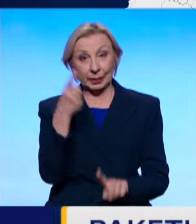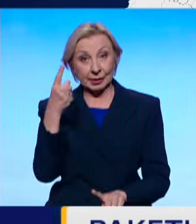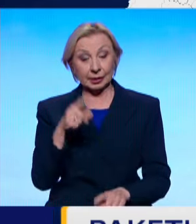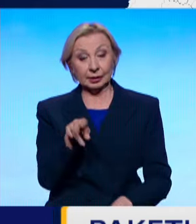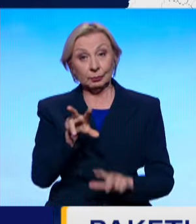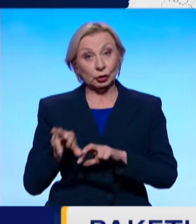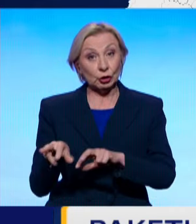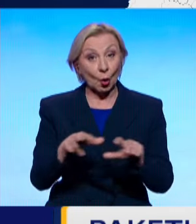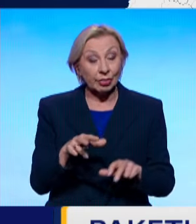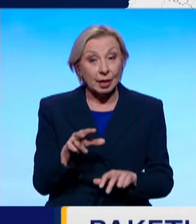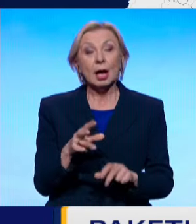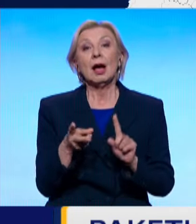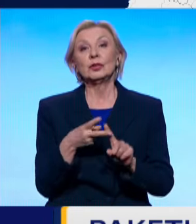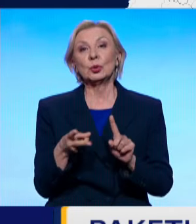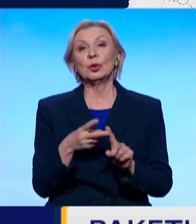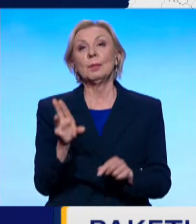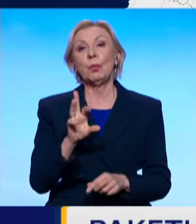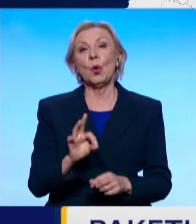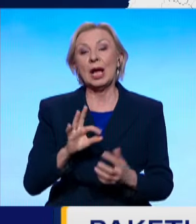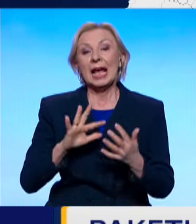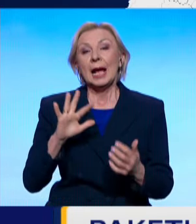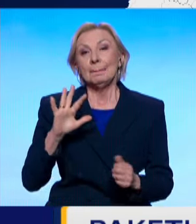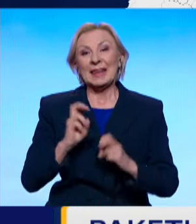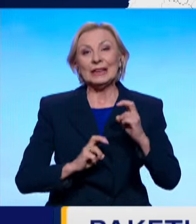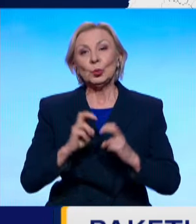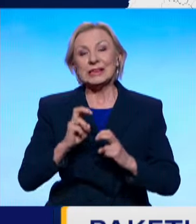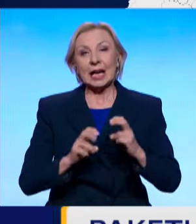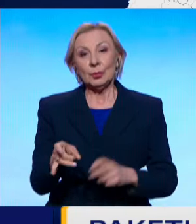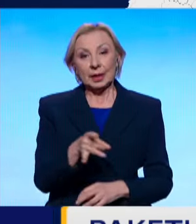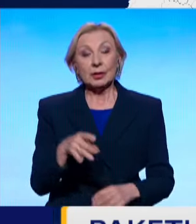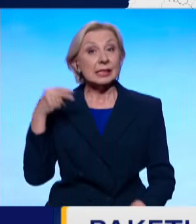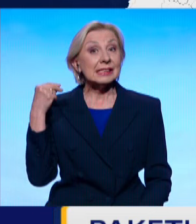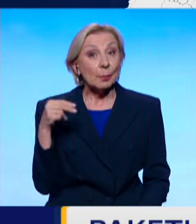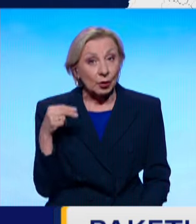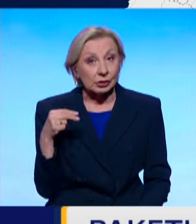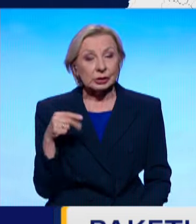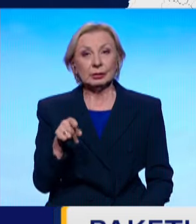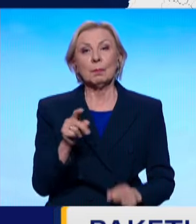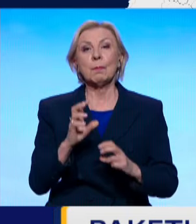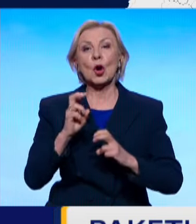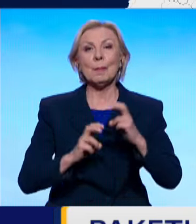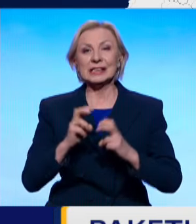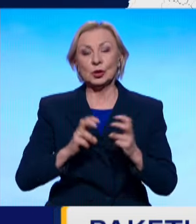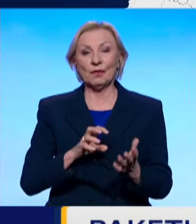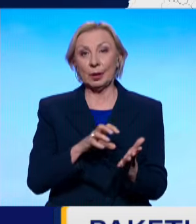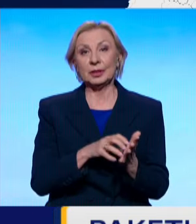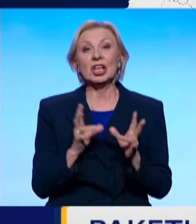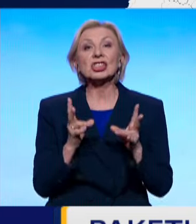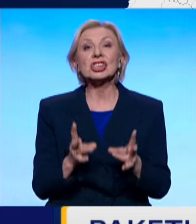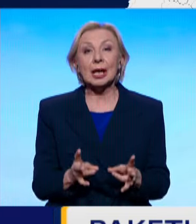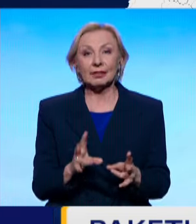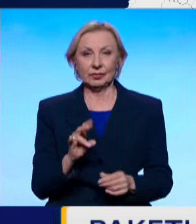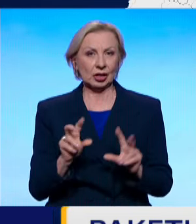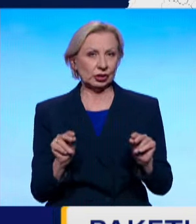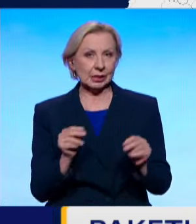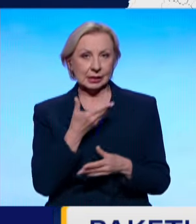Вдруге московити вдарили по індустріальному району. На Запоріжжі поцілили промисловий об'єкт. Жертв, на щастя,